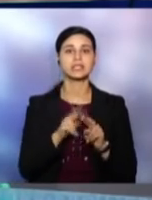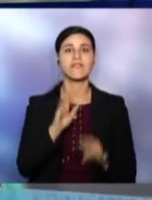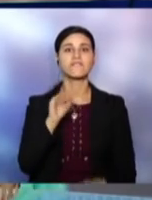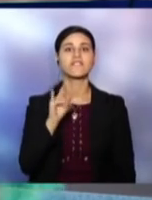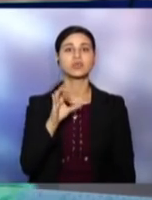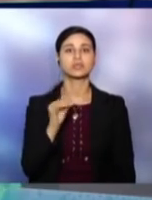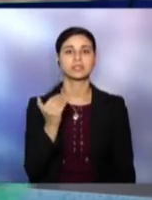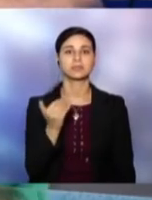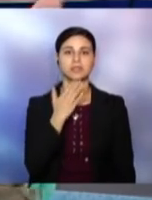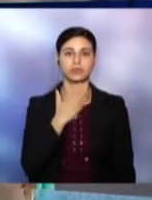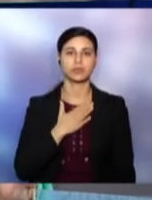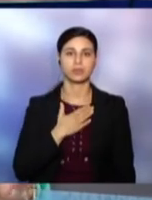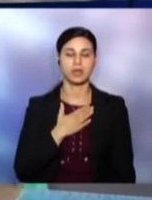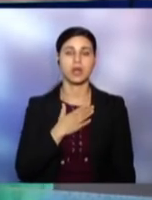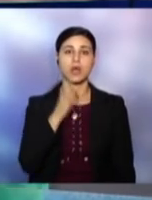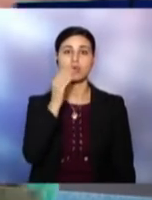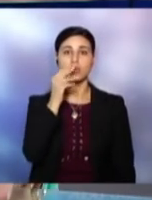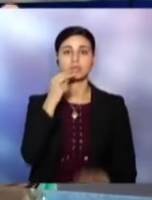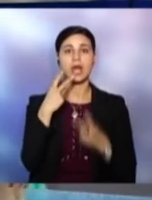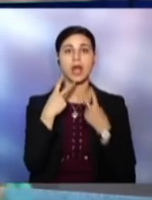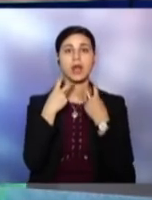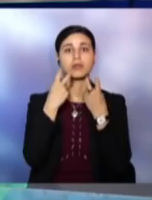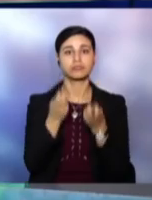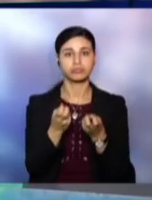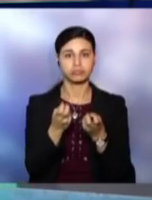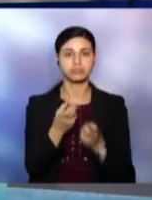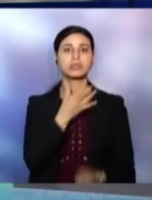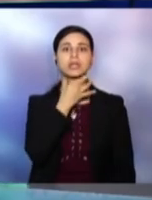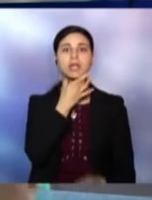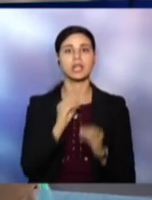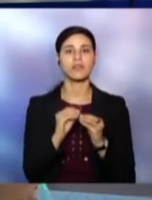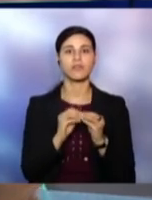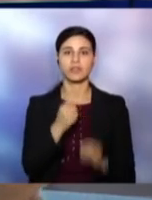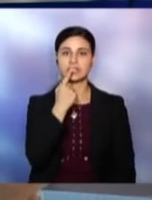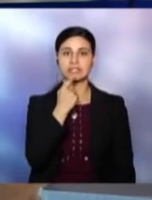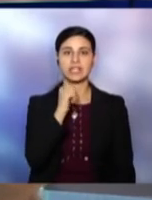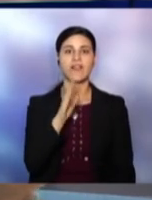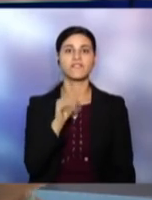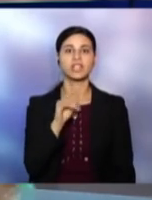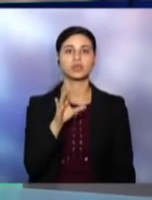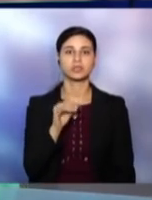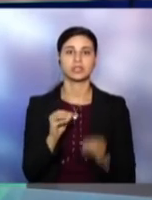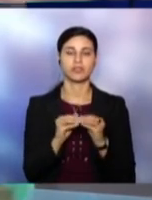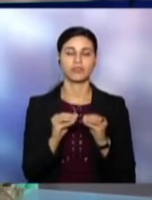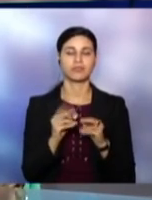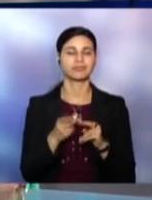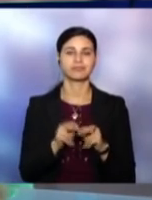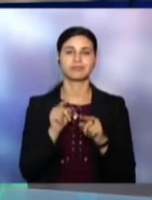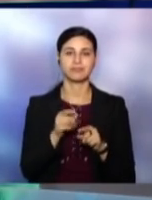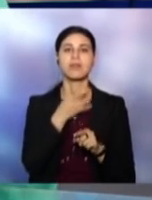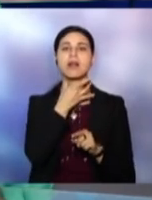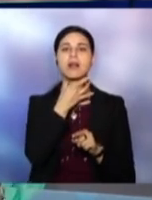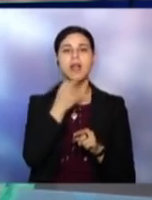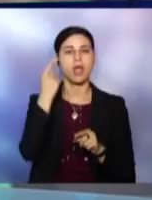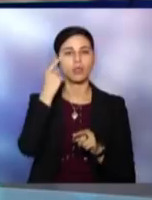ინფექცია. ამოიღებთ გლანდს, არ იქნება გლანდი, ყელი ისევ იქნება წითელი ვირუსული ინფექციის დროს. ანუ ეს არ არის ანგინა, რასაც